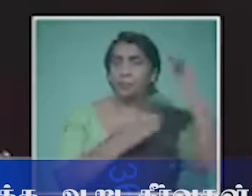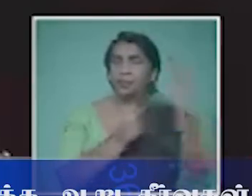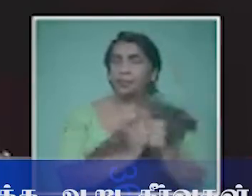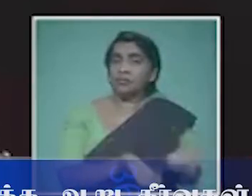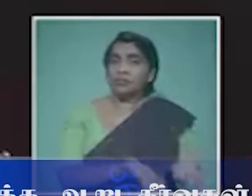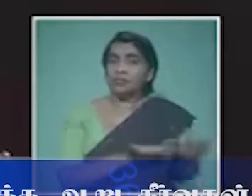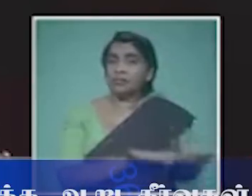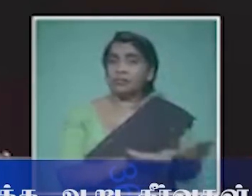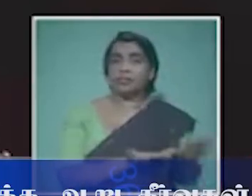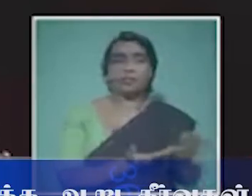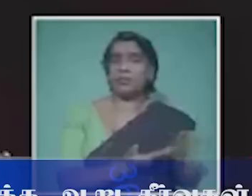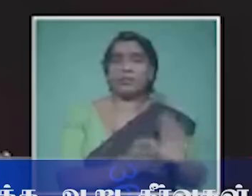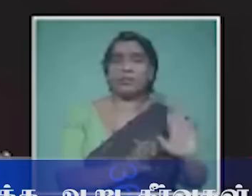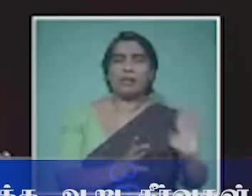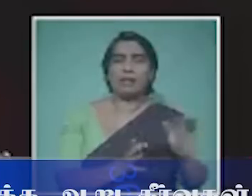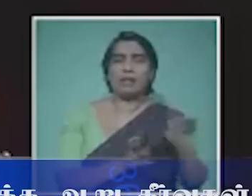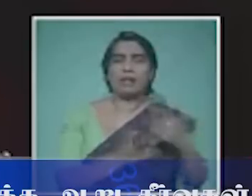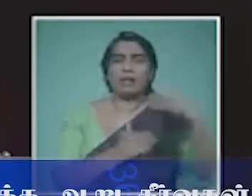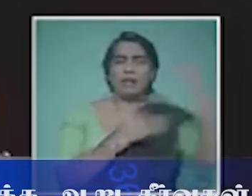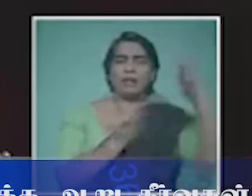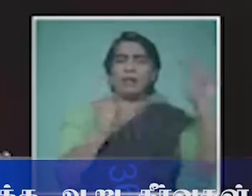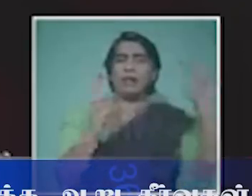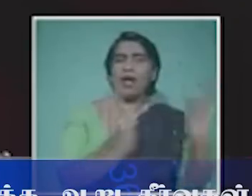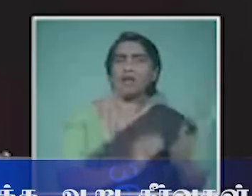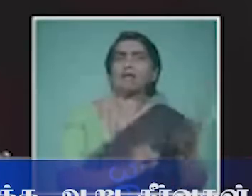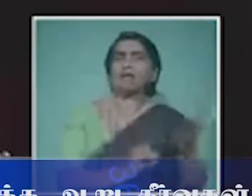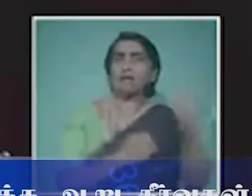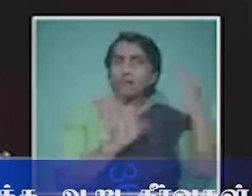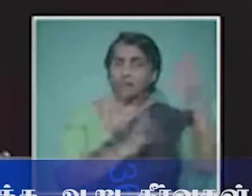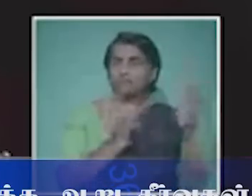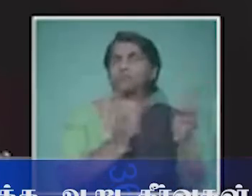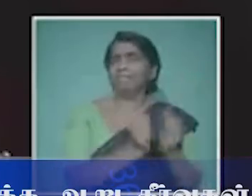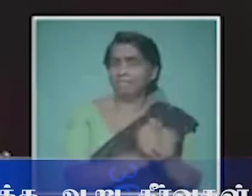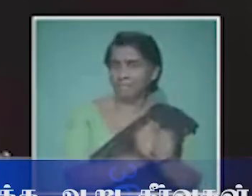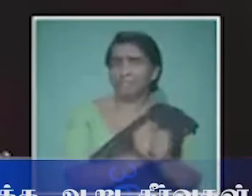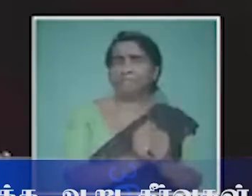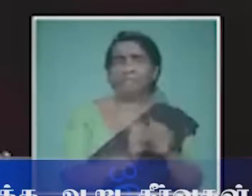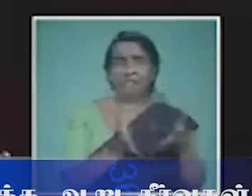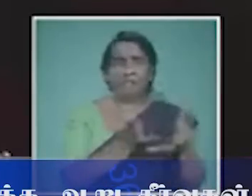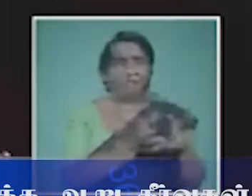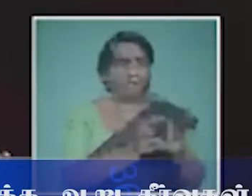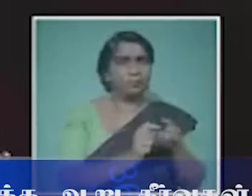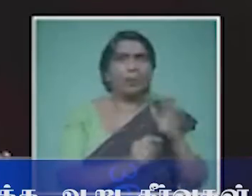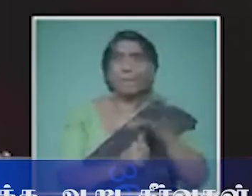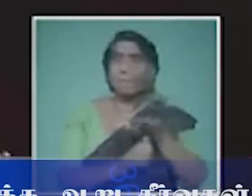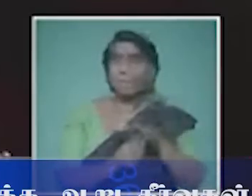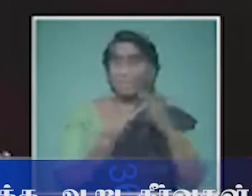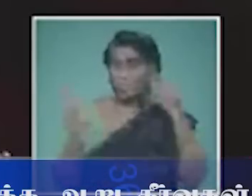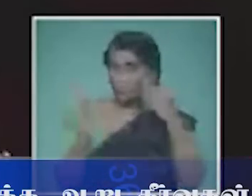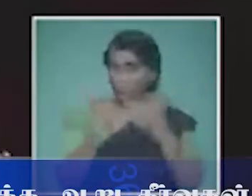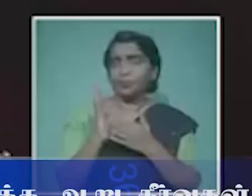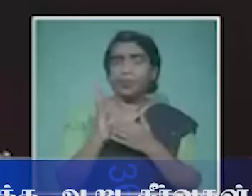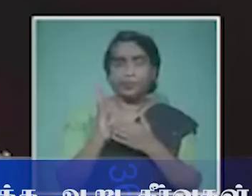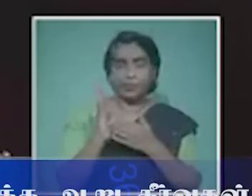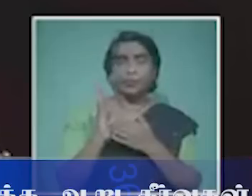சலுகைகள் வழங்குவது தொடர்பிலும் கருத்துரைத்துள்ளார். உதாரணத்துக்கு சீனி வரி மோசடியில் 50 ரூபாயிலிருந்து 25 ரூபாவாக குறைத்ததால் பெரும்